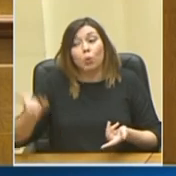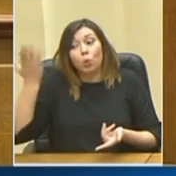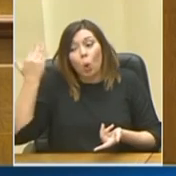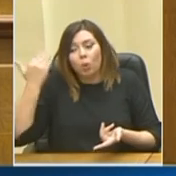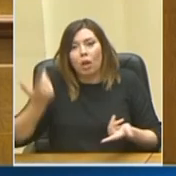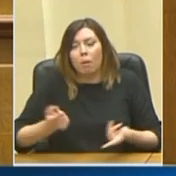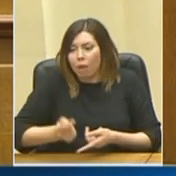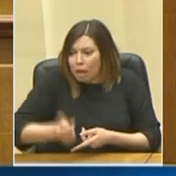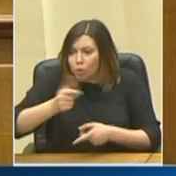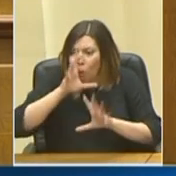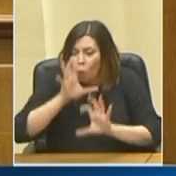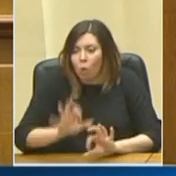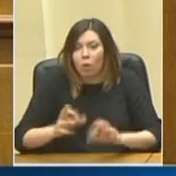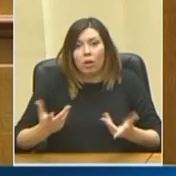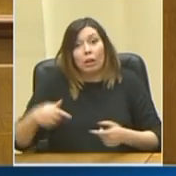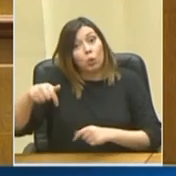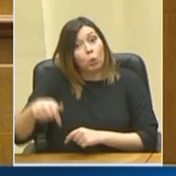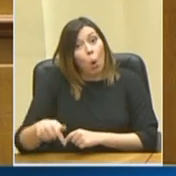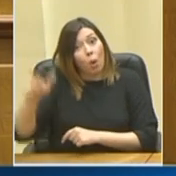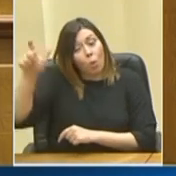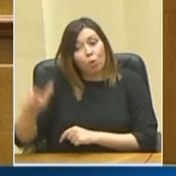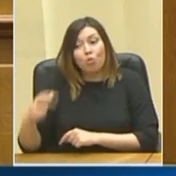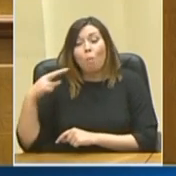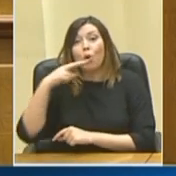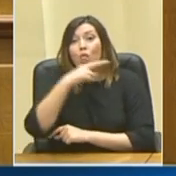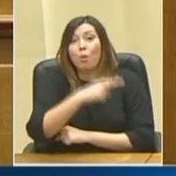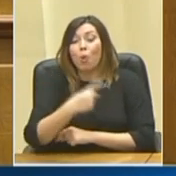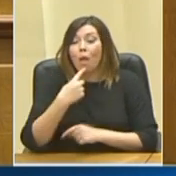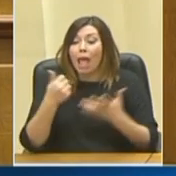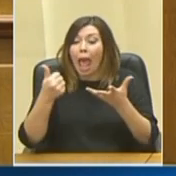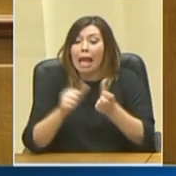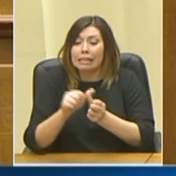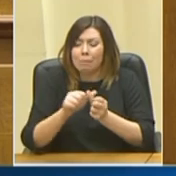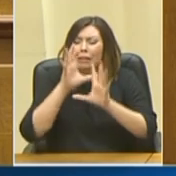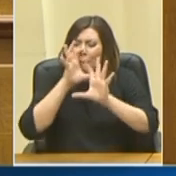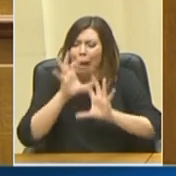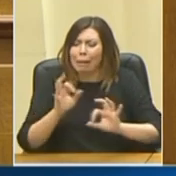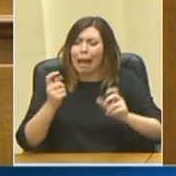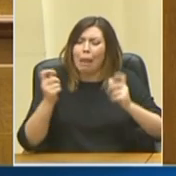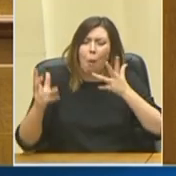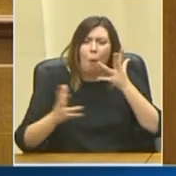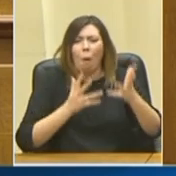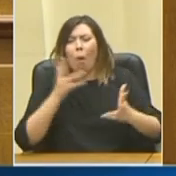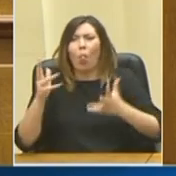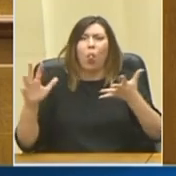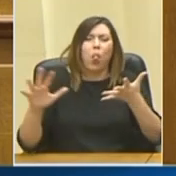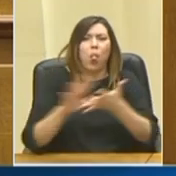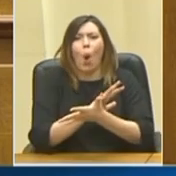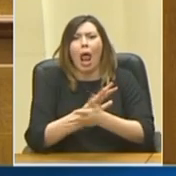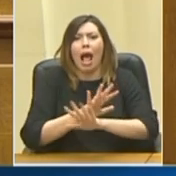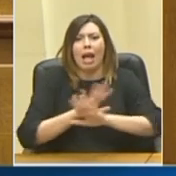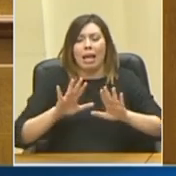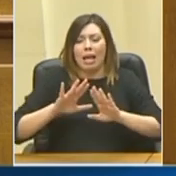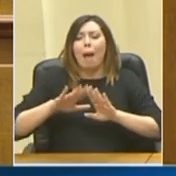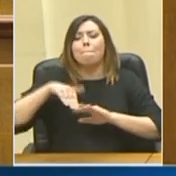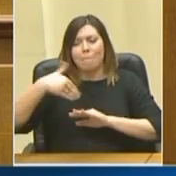Όταν λοιπόν ένας πρωθυπουργός ομολογεί ότι επί ένα εξάμηνο είχε θολό μυαλό και καθάρισε το μυαλό του τον